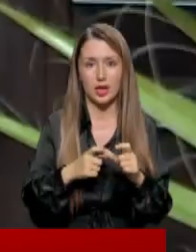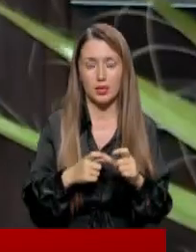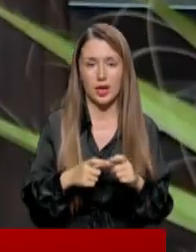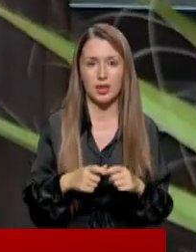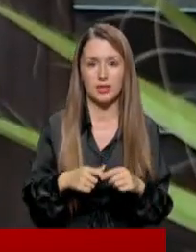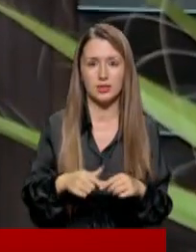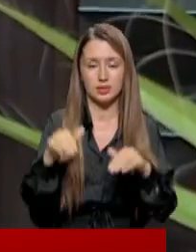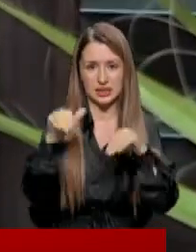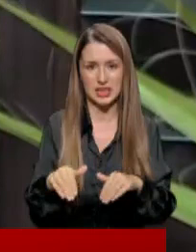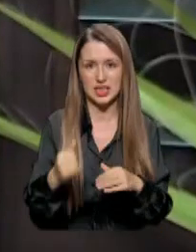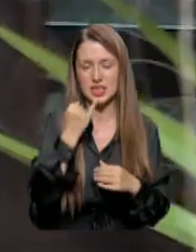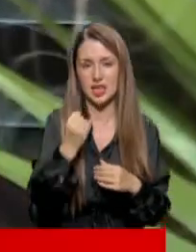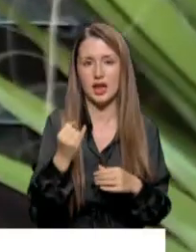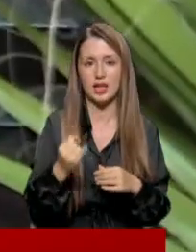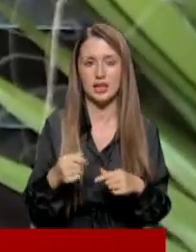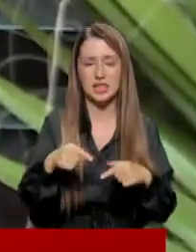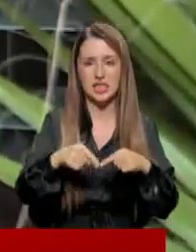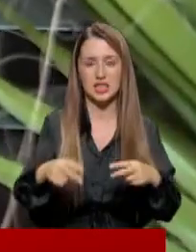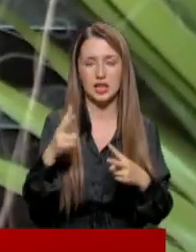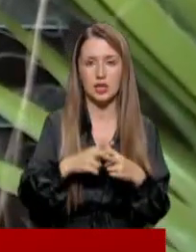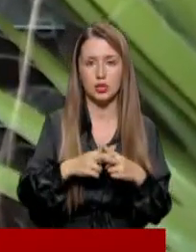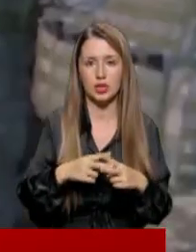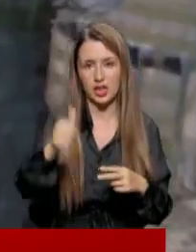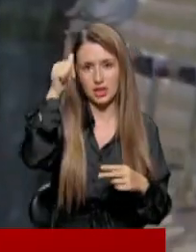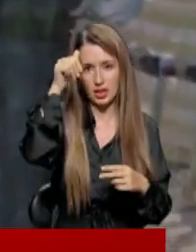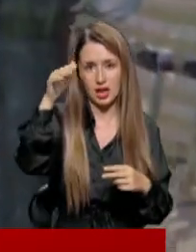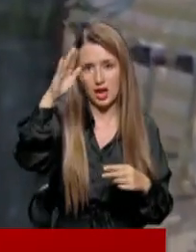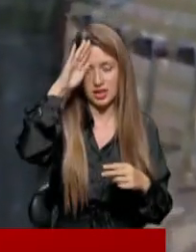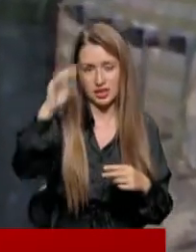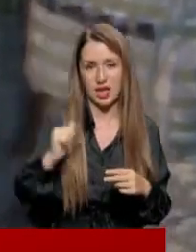Türbesi'ni ziyaret etti. Sınır karakolundaki askerlerle bayramlaştı.